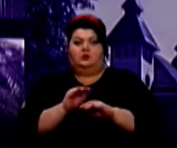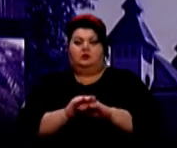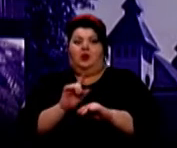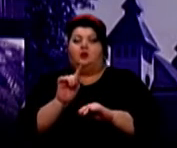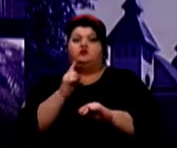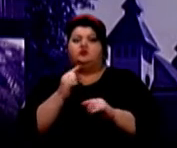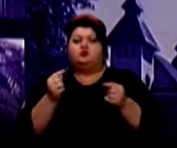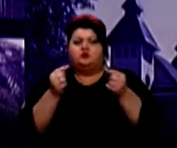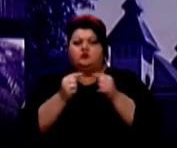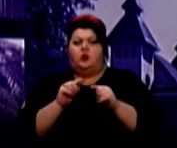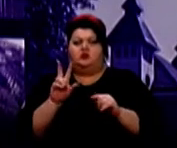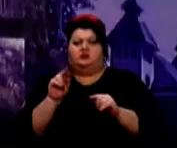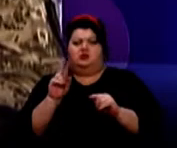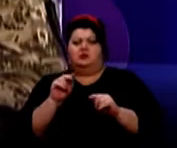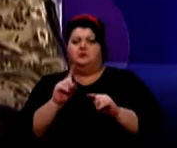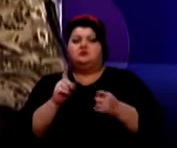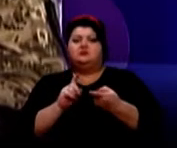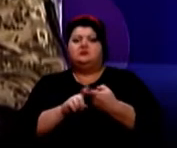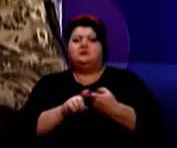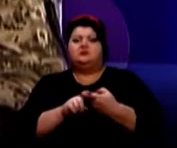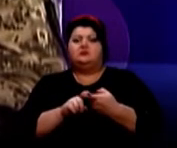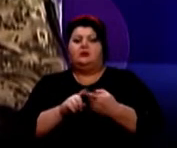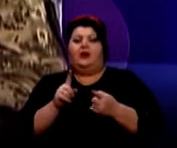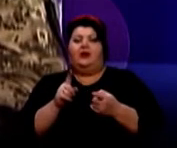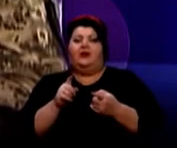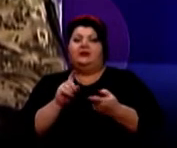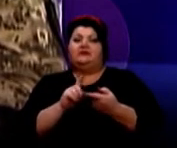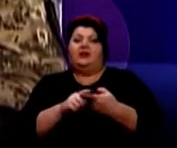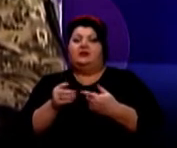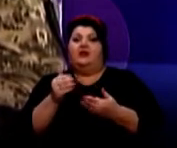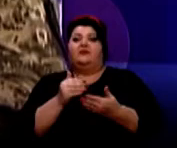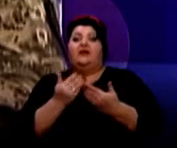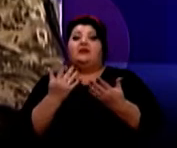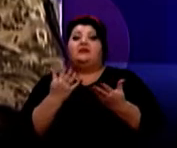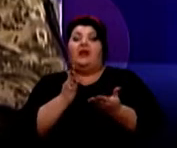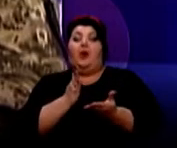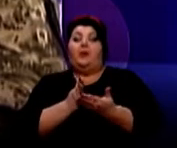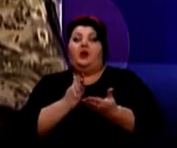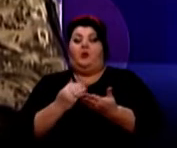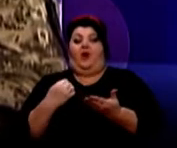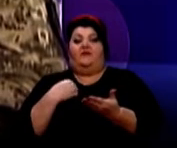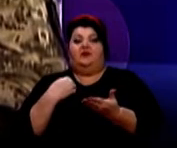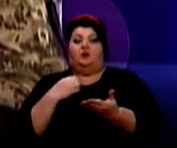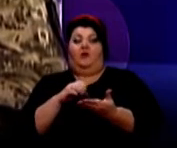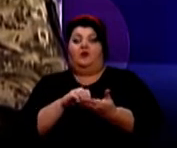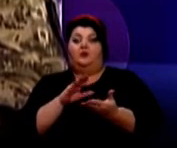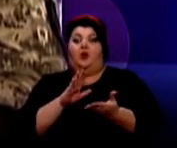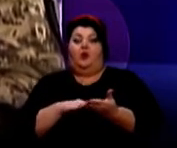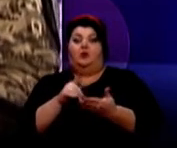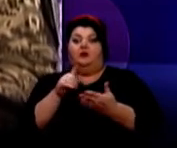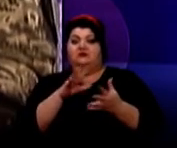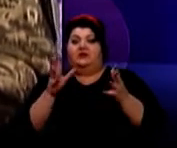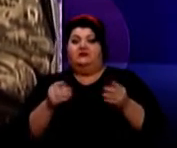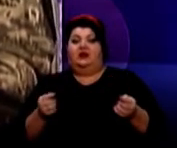вона залежить? Ну, звичайно, залежить від призовного ресурсу, від скільки перебуває на військовому обліку. І взагалі це визначає